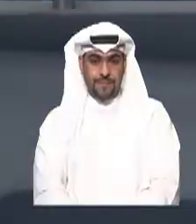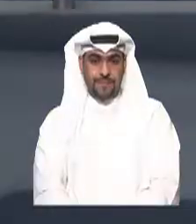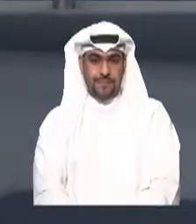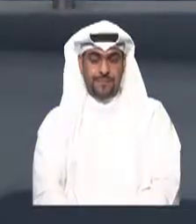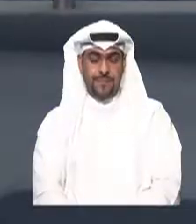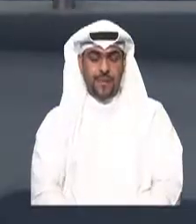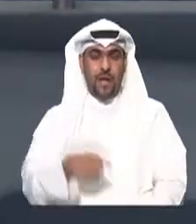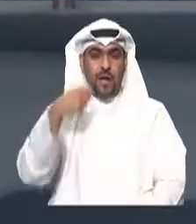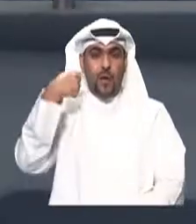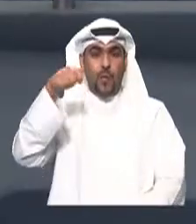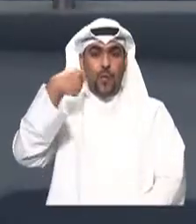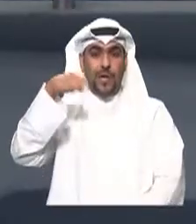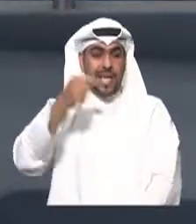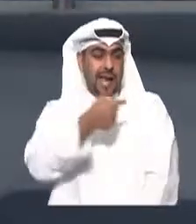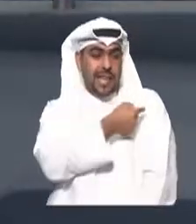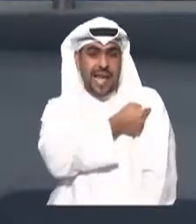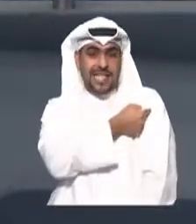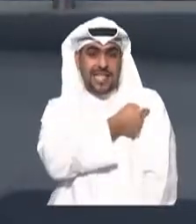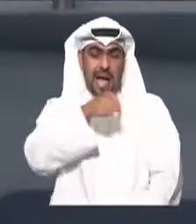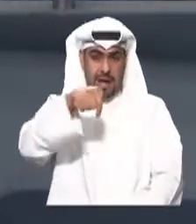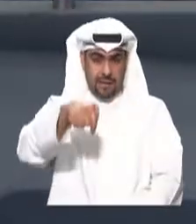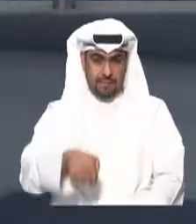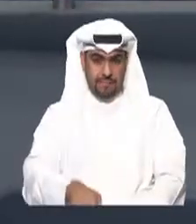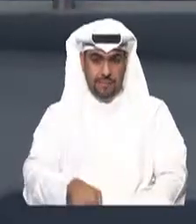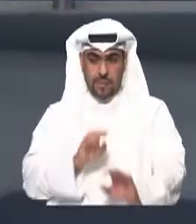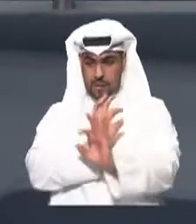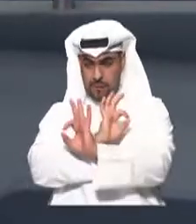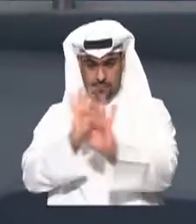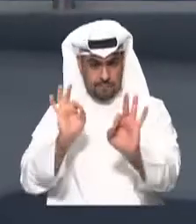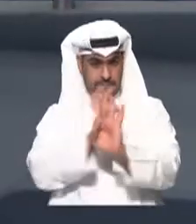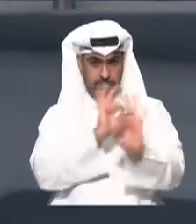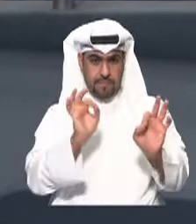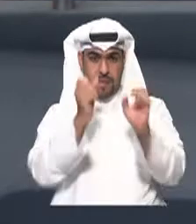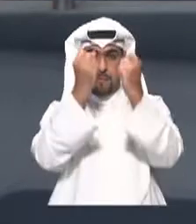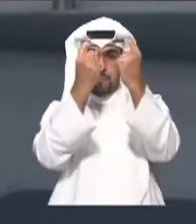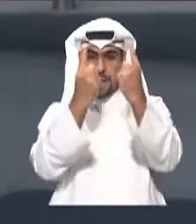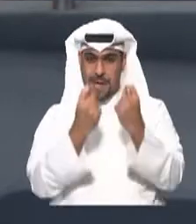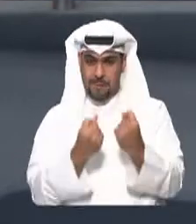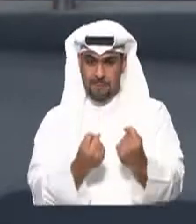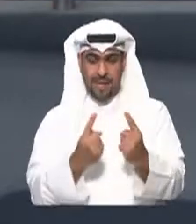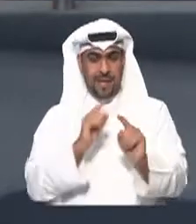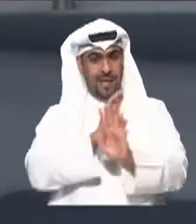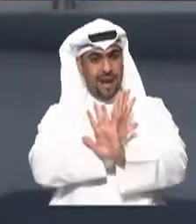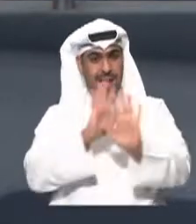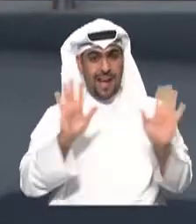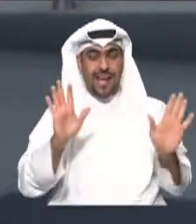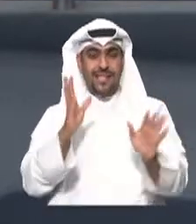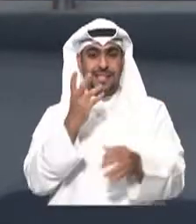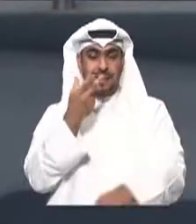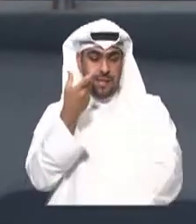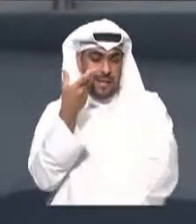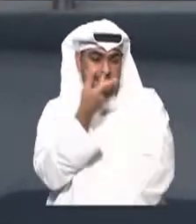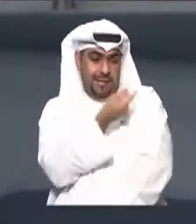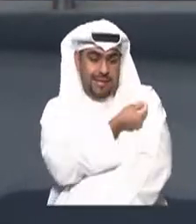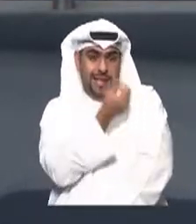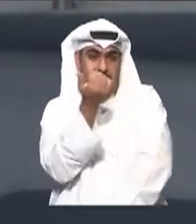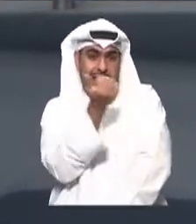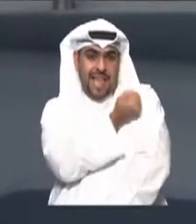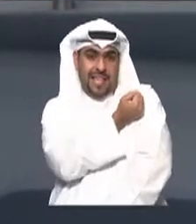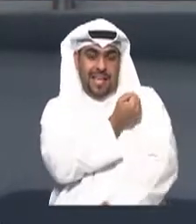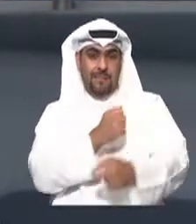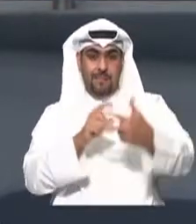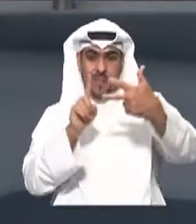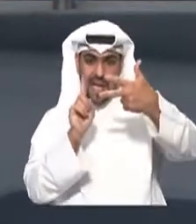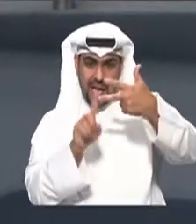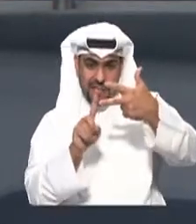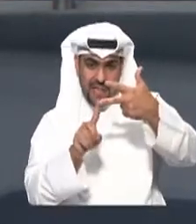تستعد وزارة الصحة لإطلاق الحملات الميدانية المتنقلة لتقديم الجرعة التعزيزية الثالثة من لقاح كوفيد-19